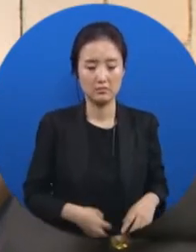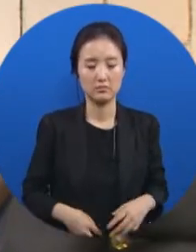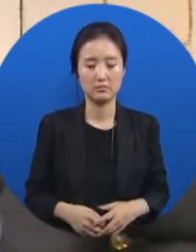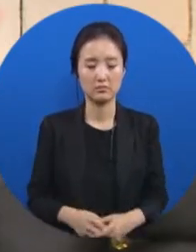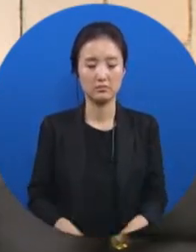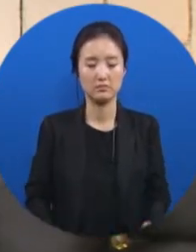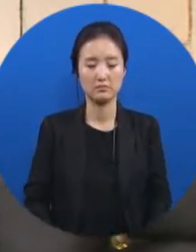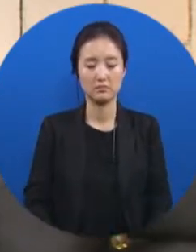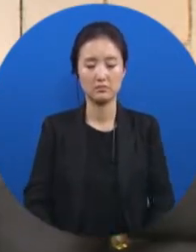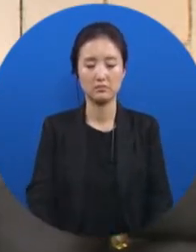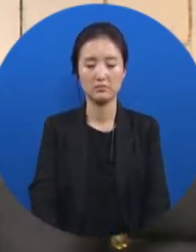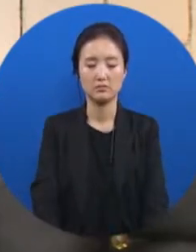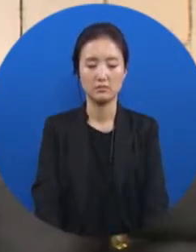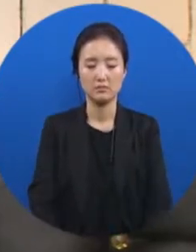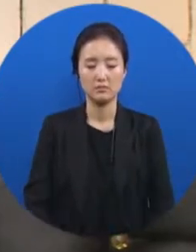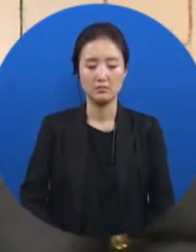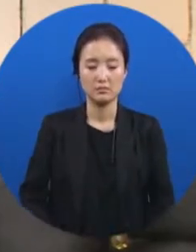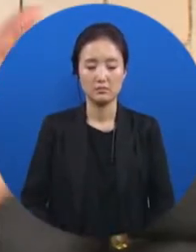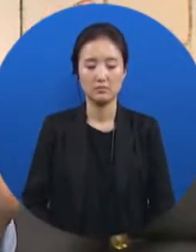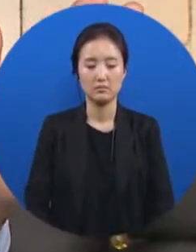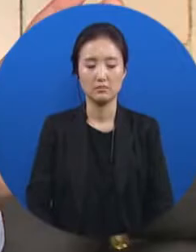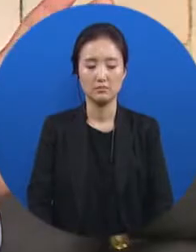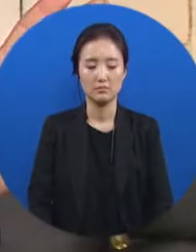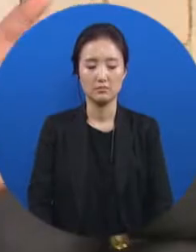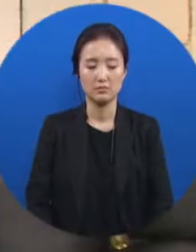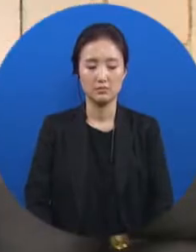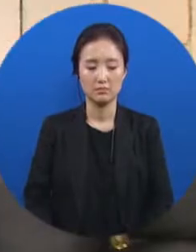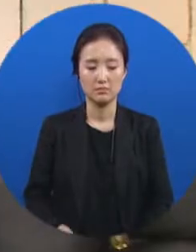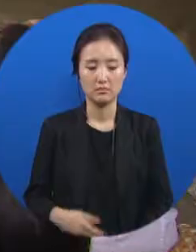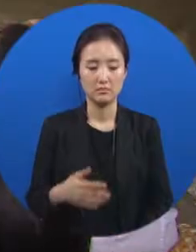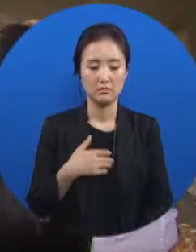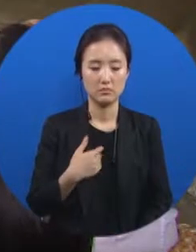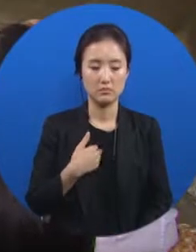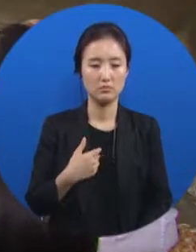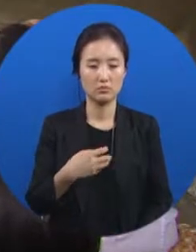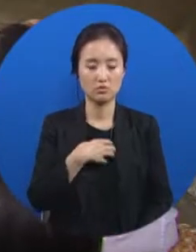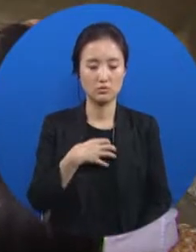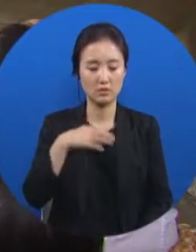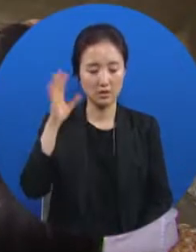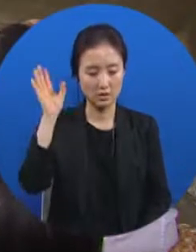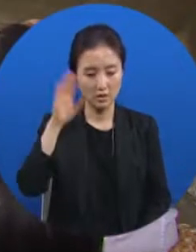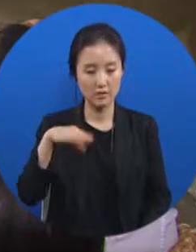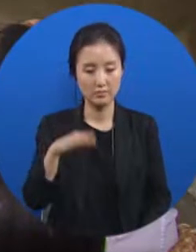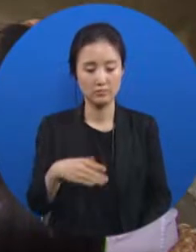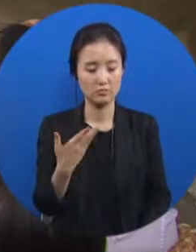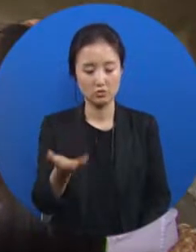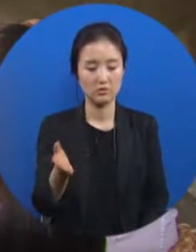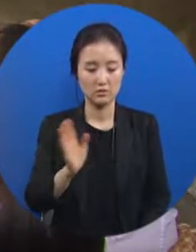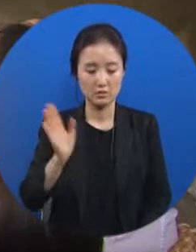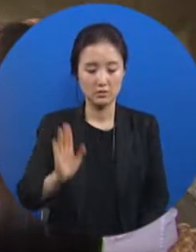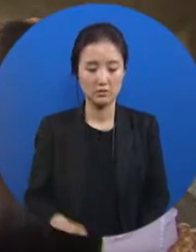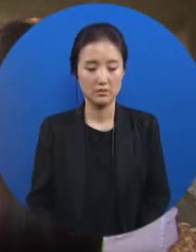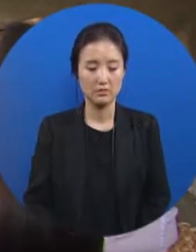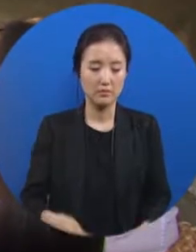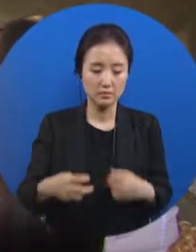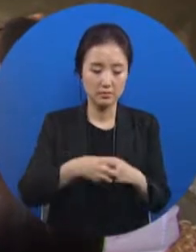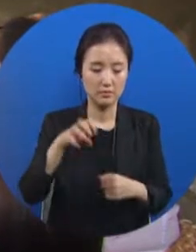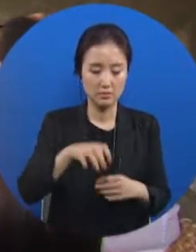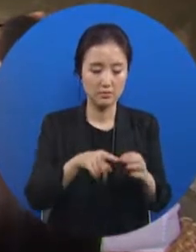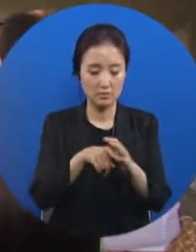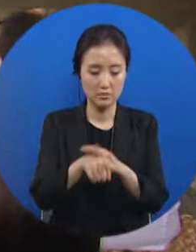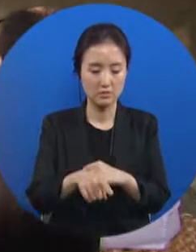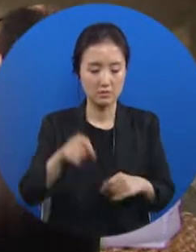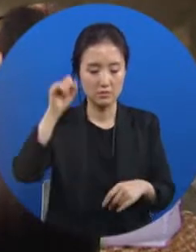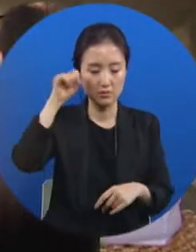이제 그 정 교수님께서 다시 나 수술 안 해준다. 위험해서 응급실 들어갔는데 이번엔